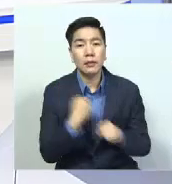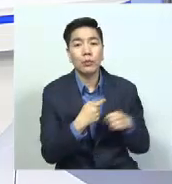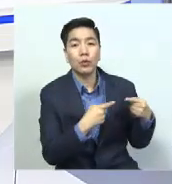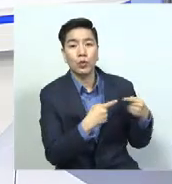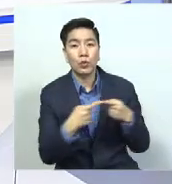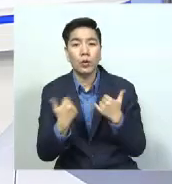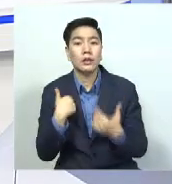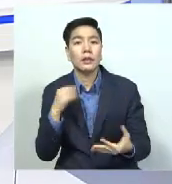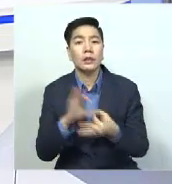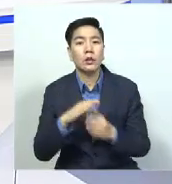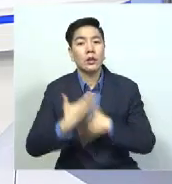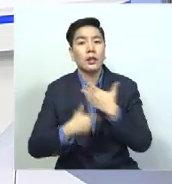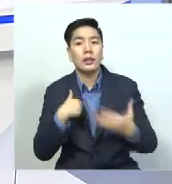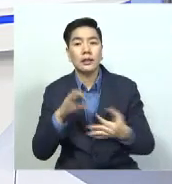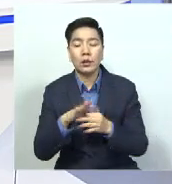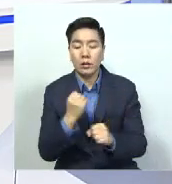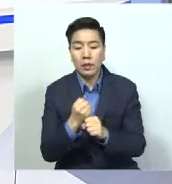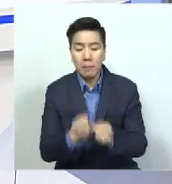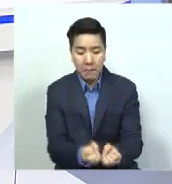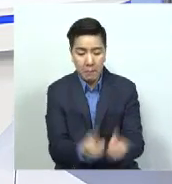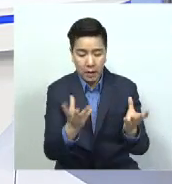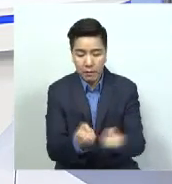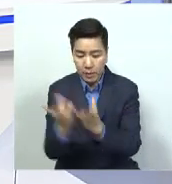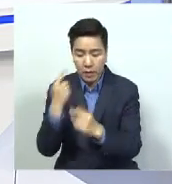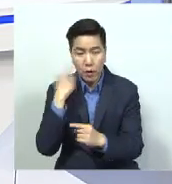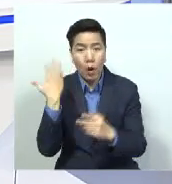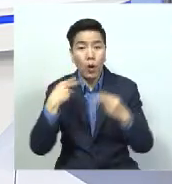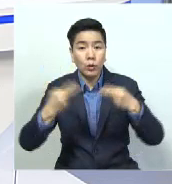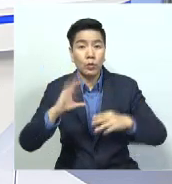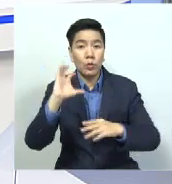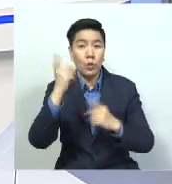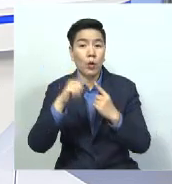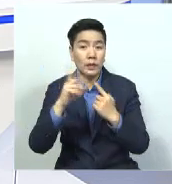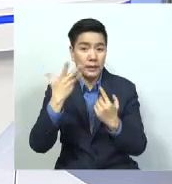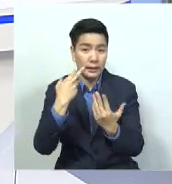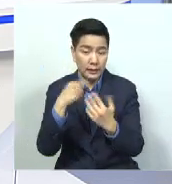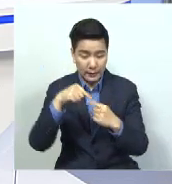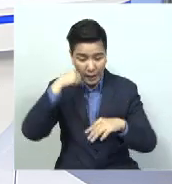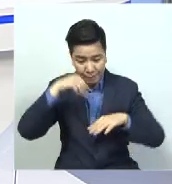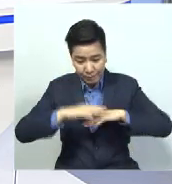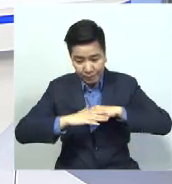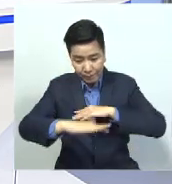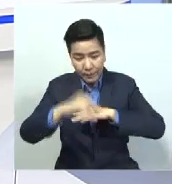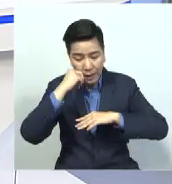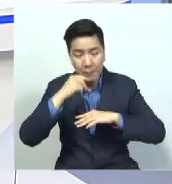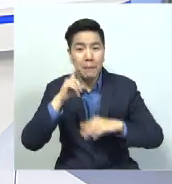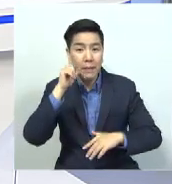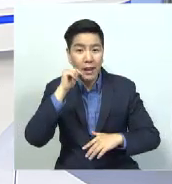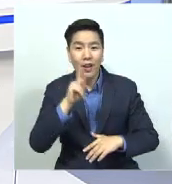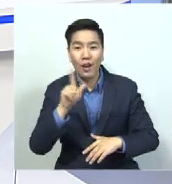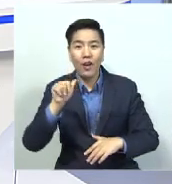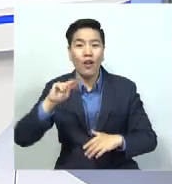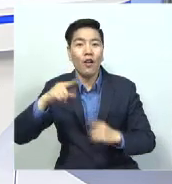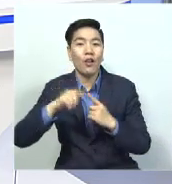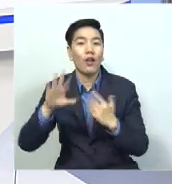ดตามกันมาต่อเนื่องเรื่องของความคืบหน้าการเข้าไปเก็บกู้ระเบิดสมัยสงครามโลกครั้งที่2ที่จมอยู่ในแม่น้ำแม่กลองบริเวณสะพ